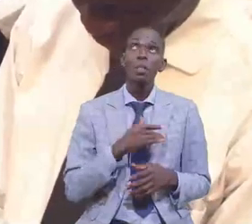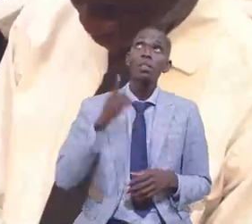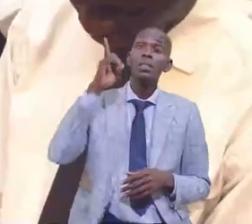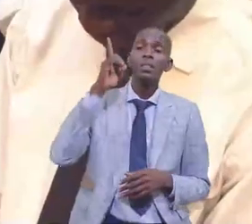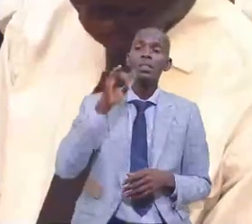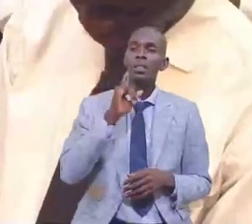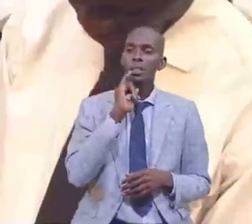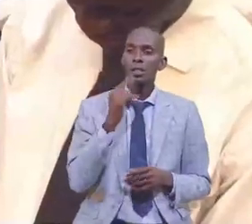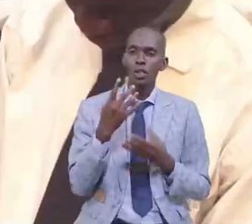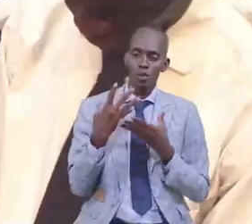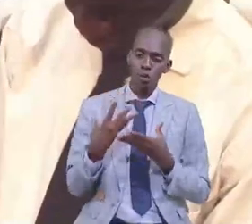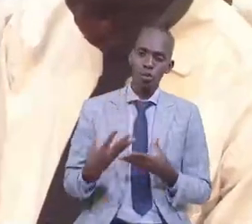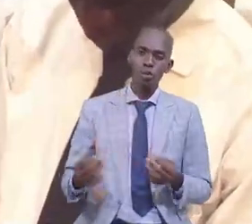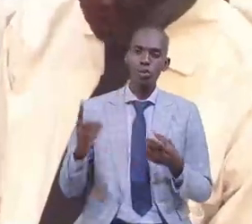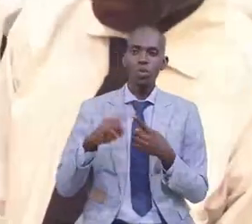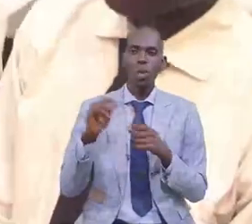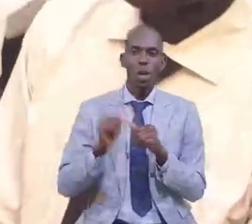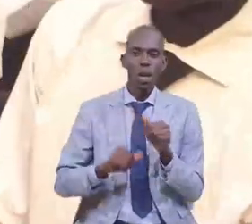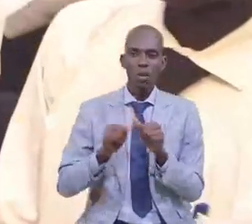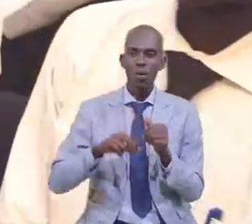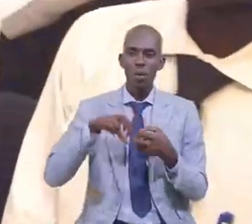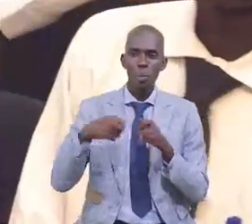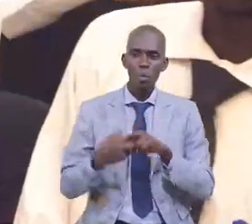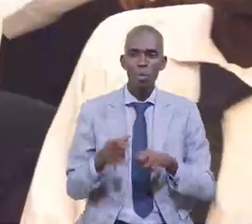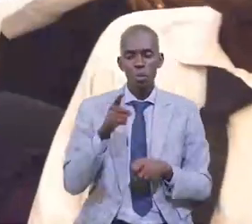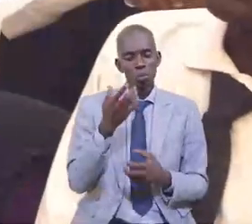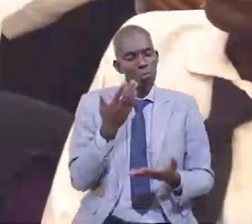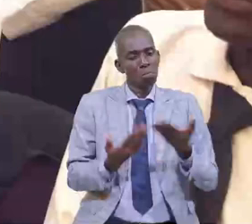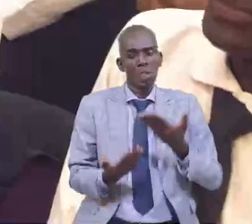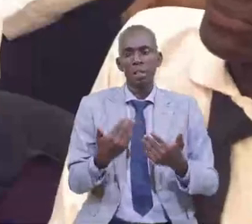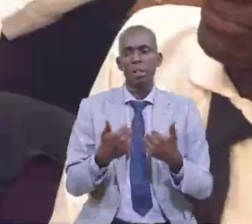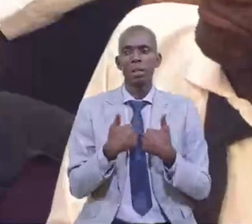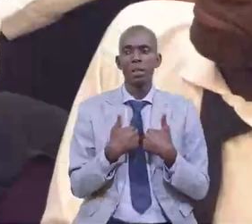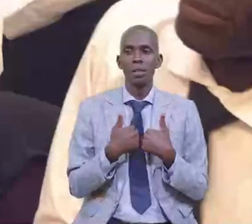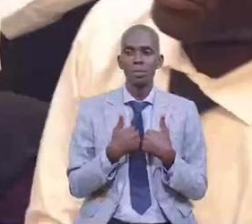Et il est la solution à tout problème que vous pourrez avoir.